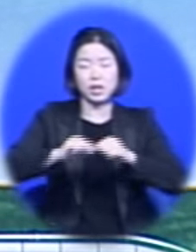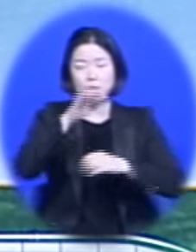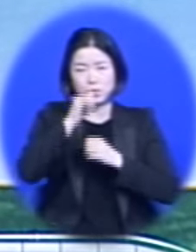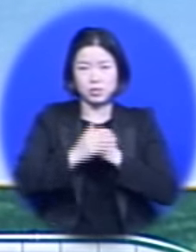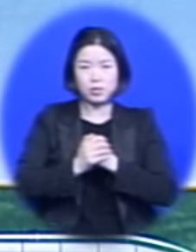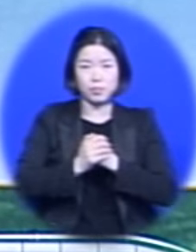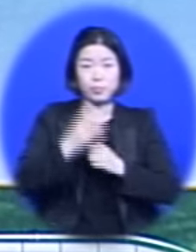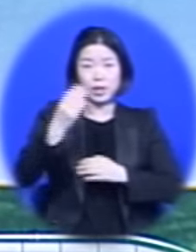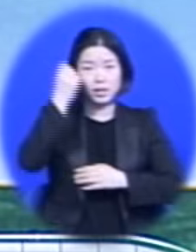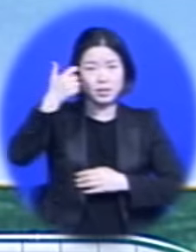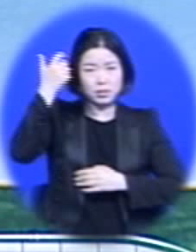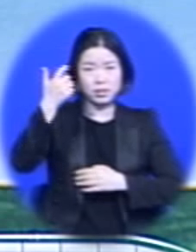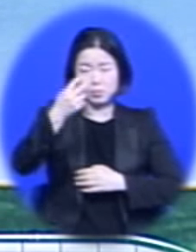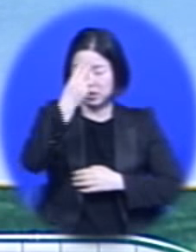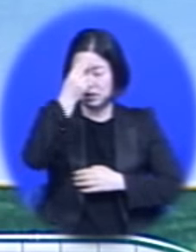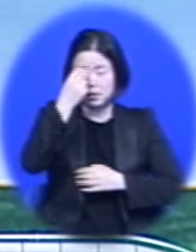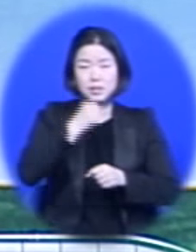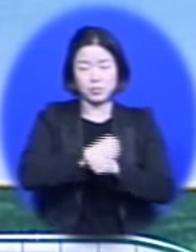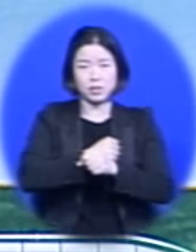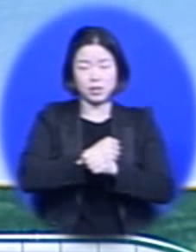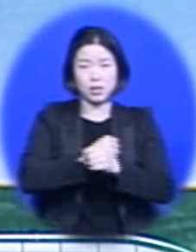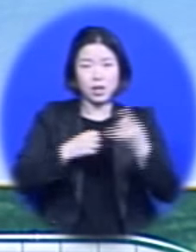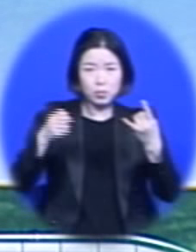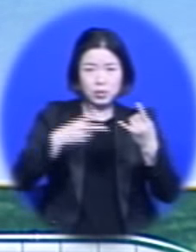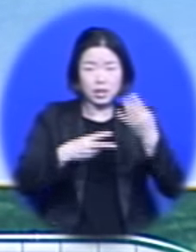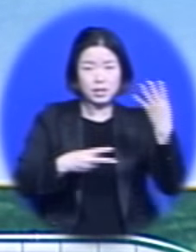성령이 근심이라고 그랬습니다. 에베소서 4장 30절에.